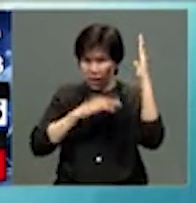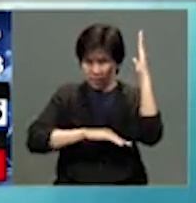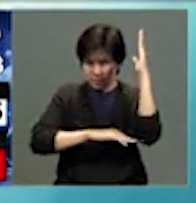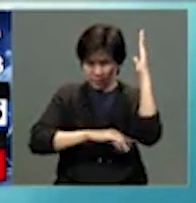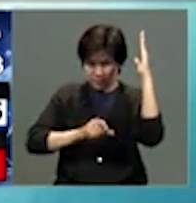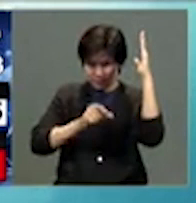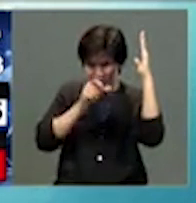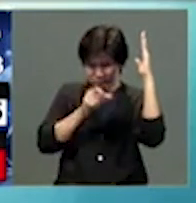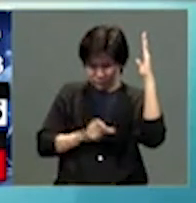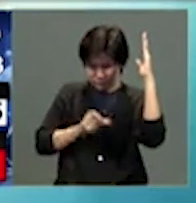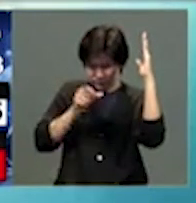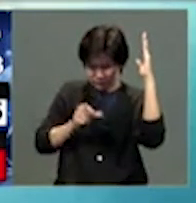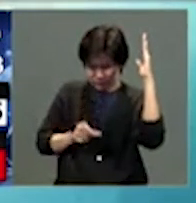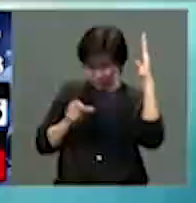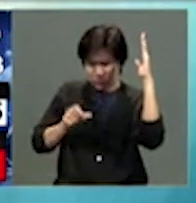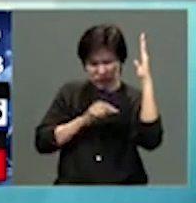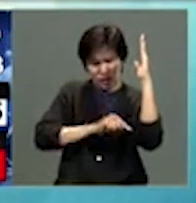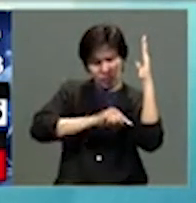รายที่ว่านะครับเรามาดูภาพแผนภูมิเป็นกราฟนะครับทั้งครับแพ่งแล้วก็ครับเอ่อเรื่องของสถานการณ์ของการติดเชื้อไวรัสเนี่ยนะครับวันนี้ทางกรมควบคุมโรคนำเสนอภาพนี้มาให้เห็นนะครับจะเห็นว่าว่ามีกลุ่มก่อนที่เป็นกราฟแท่งนะครับที่เห็นอยู่ตรงกลางๆเดือนไปปลายเดือนมีนาคมนะครับพริกนั้นสูงสุดก็คือรอบที่หนึ่งเราอยากให้มีระรอกเดียวนะครับแต่พอมาดูปลายอันที่สองเนี่ยคล้ายๆเหมือนกับจะมีภูเขาลูกที่2